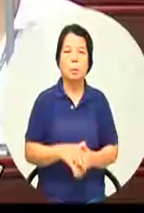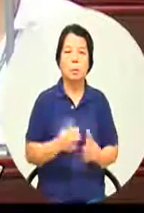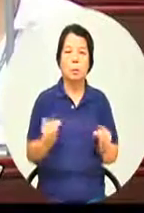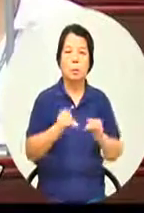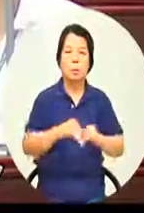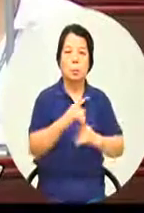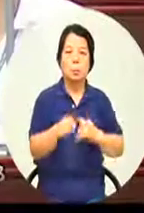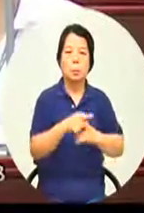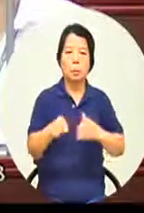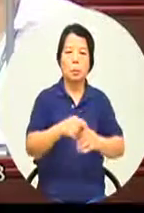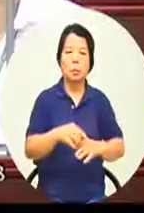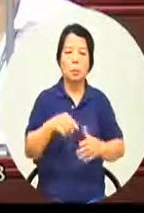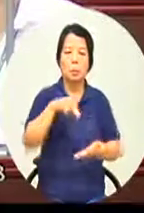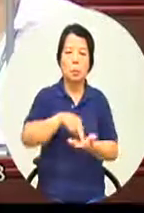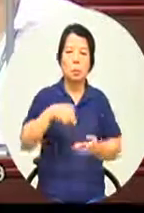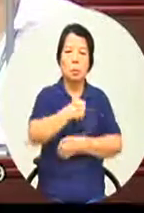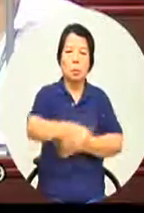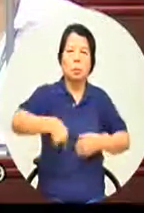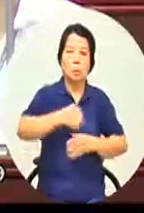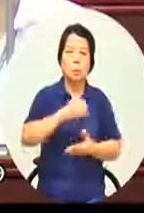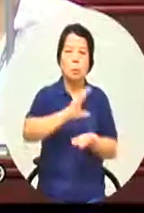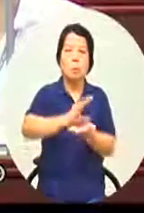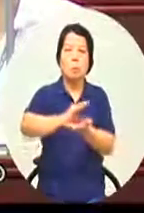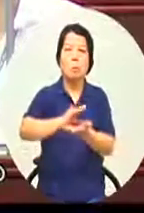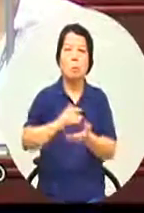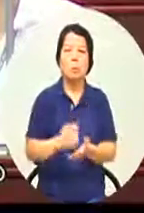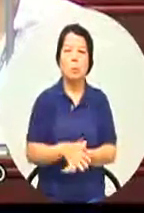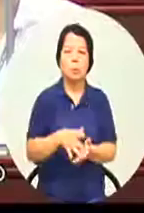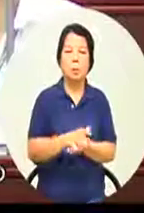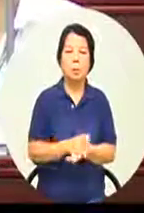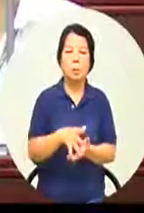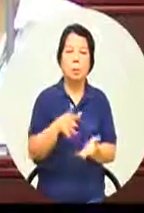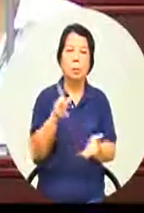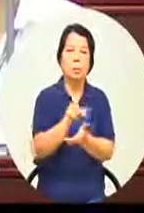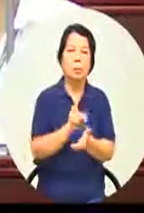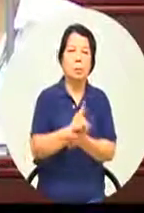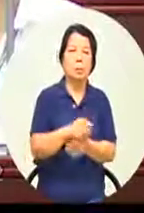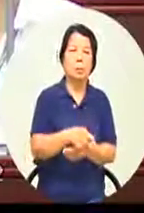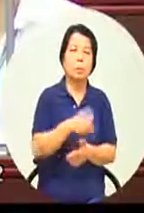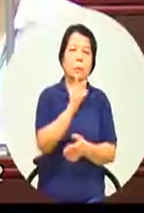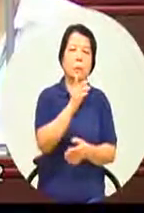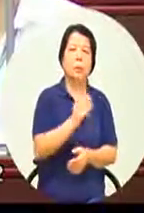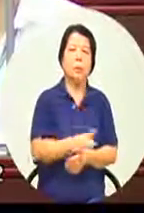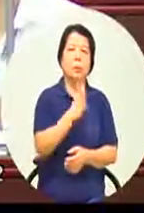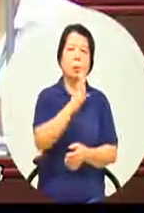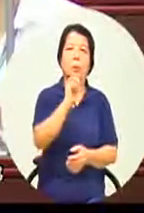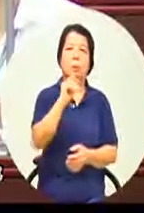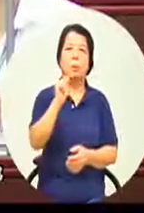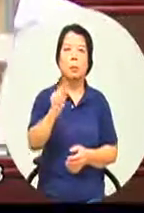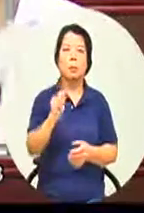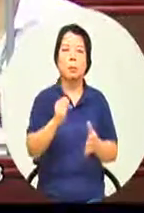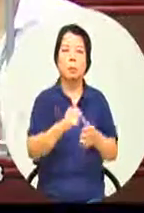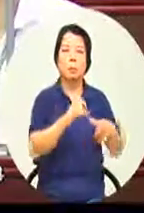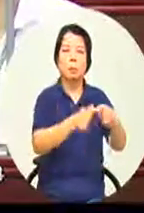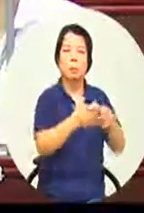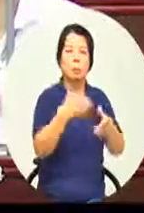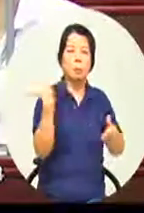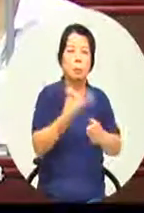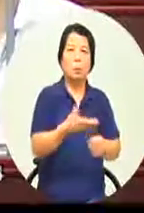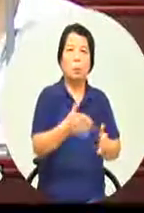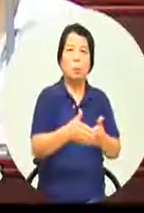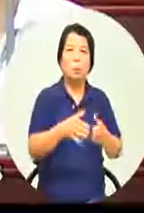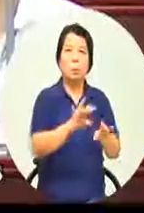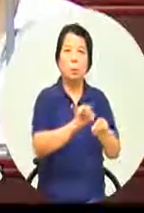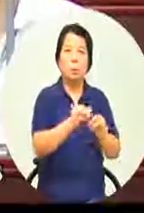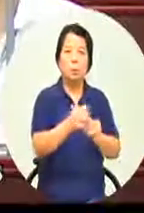的立体停车场，我们希望是透过 BOT 的方式。那目前，之前的作业都是跟地方上做一